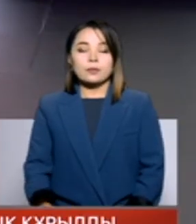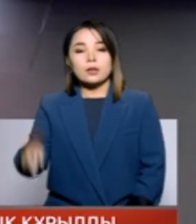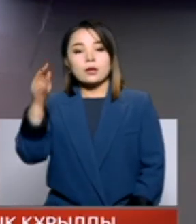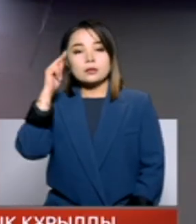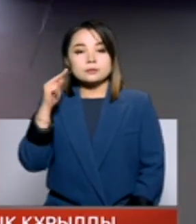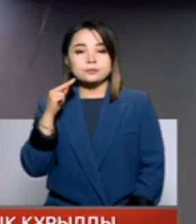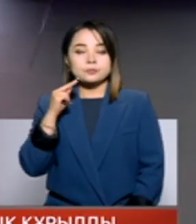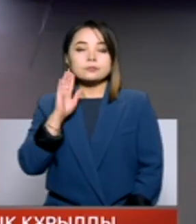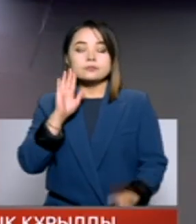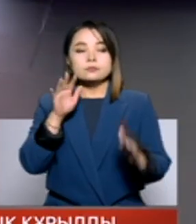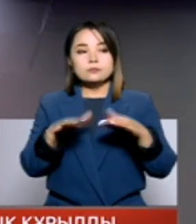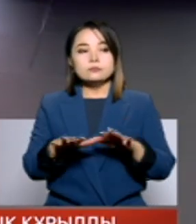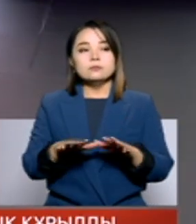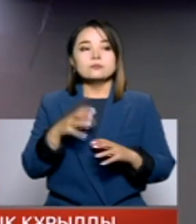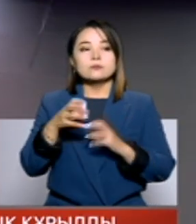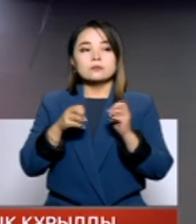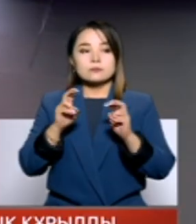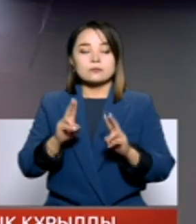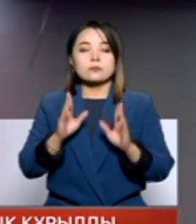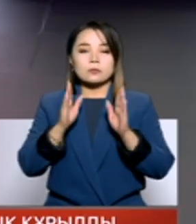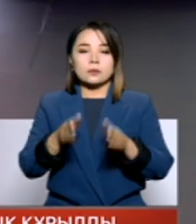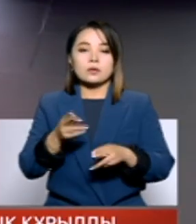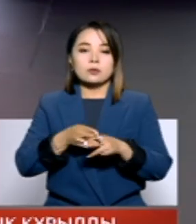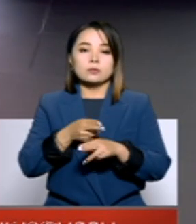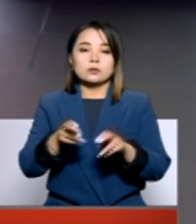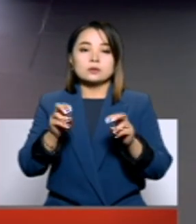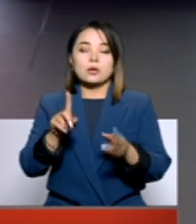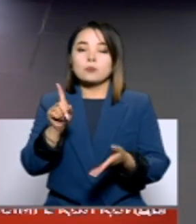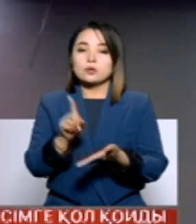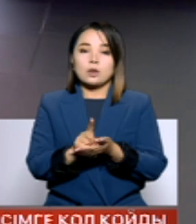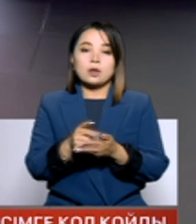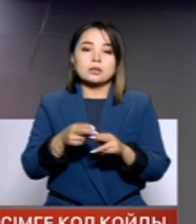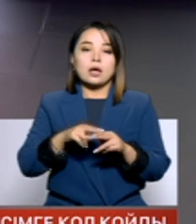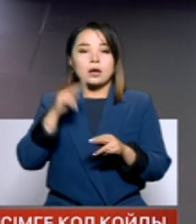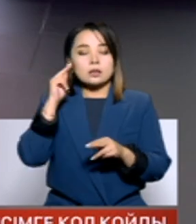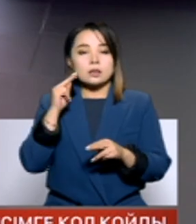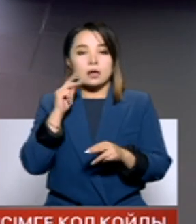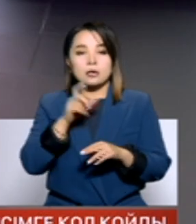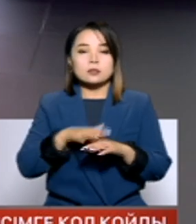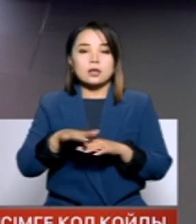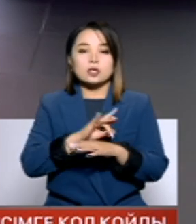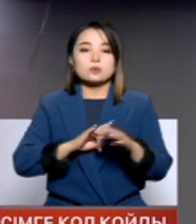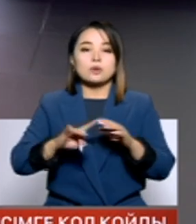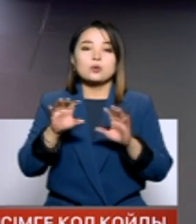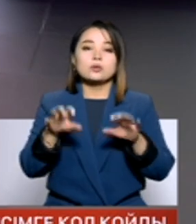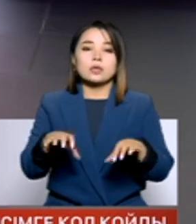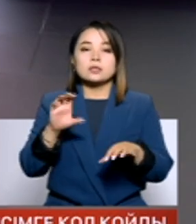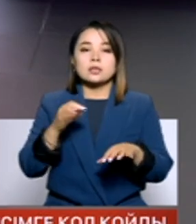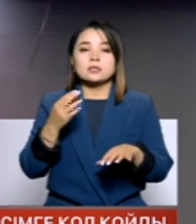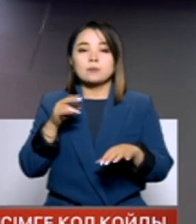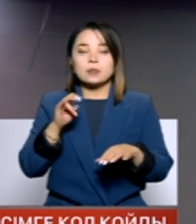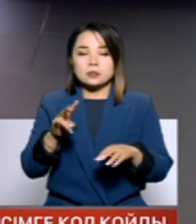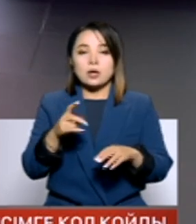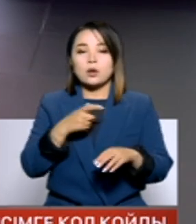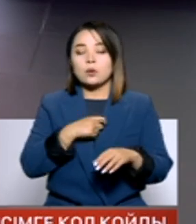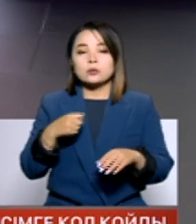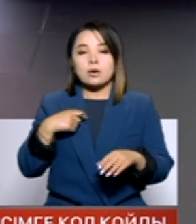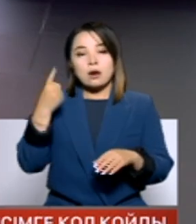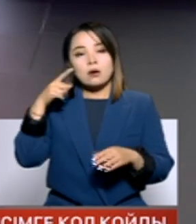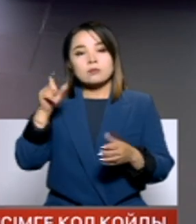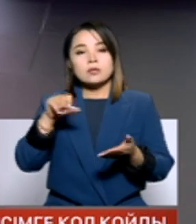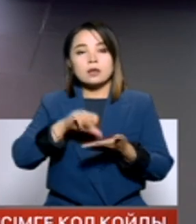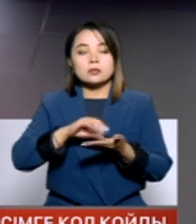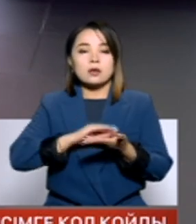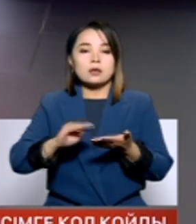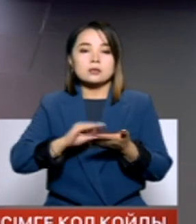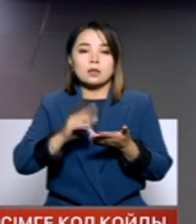Бейжің Транскаспий халықаралық темір жол дәлізін дамытуға мүдделі. Бұл туралы Қытай Халық Республикасының төрағасы Си Цзиньпин өзінің авторлық